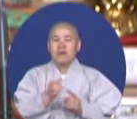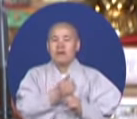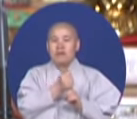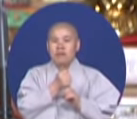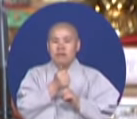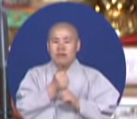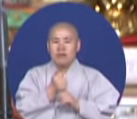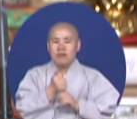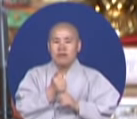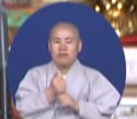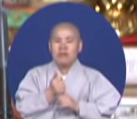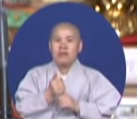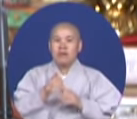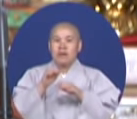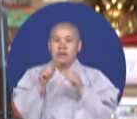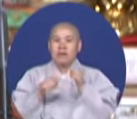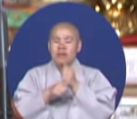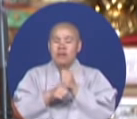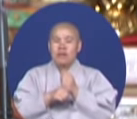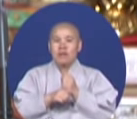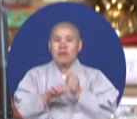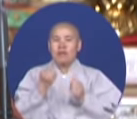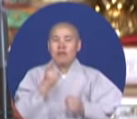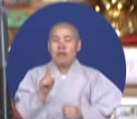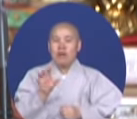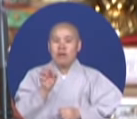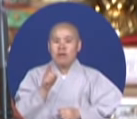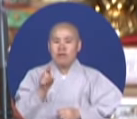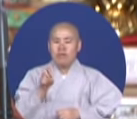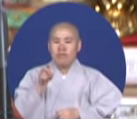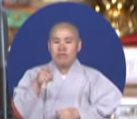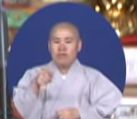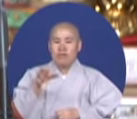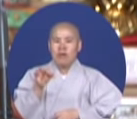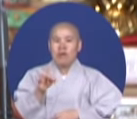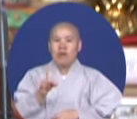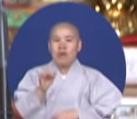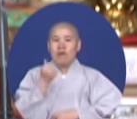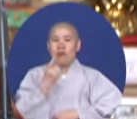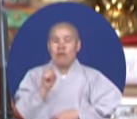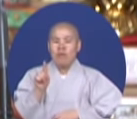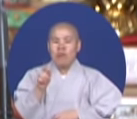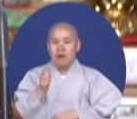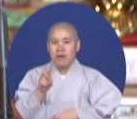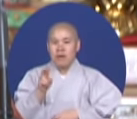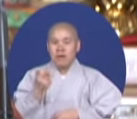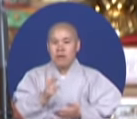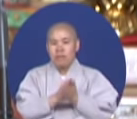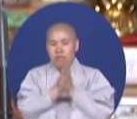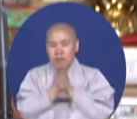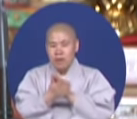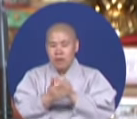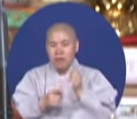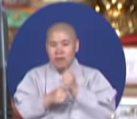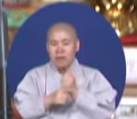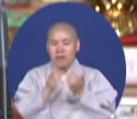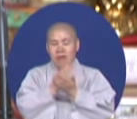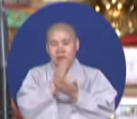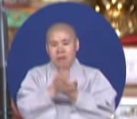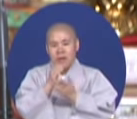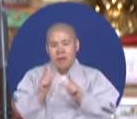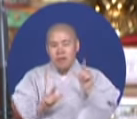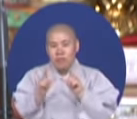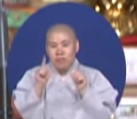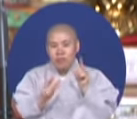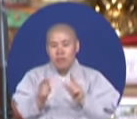화엄경 신장님의 뜻은 화현입니다. 옹호가 아니고 화현. 그러면 그렇게 여러 가지